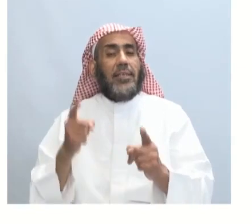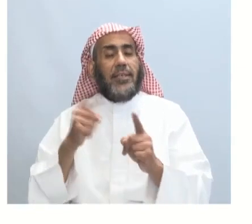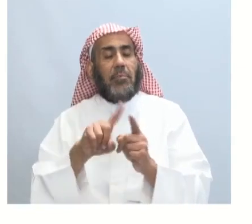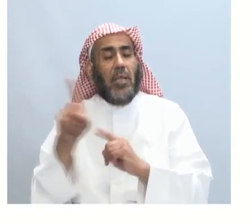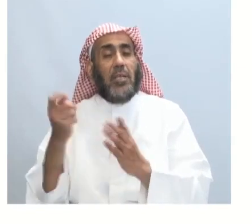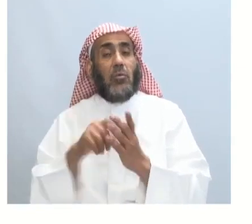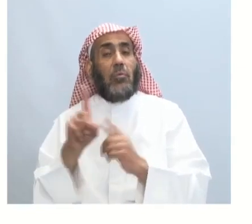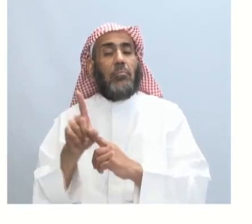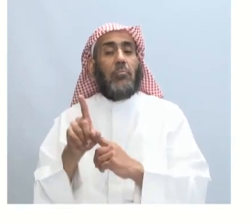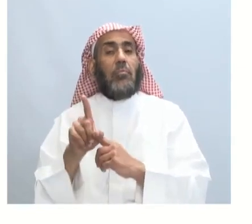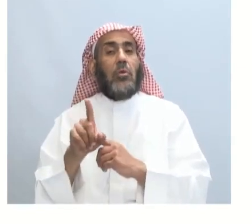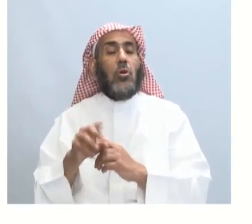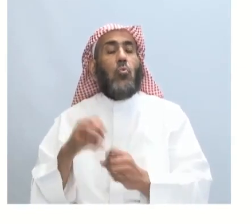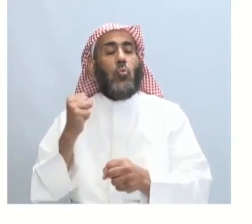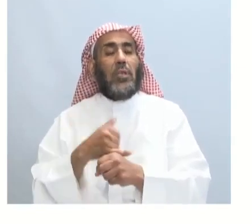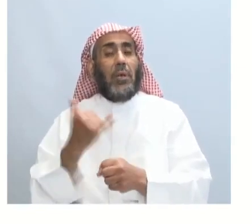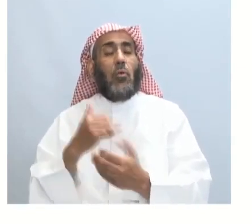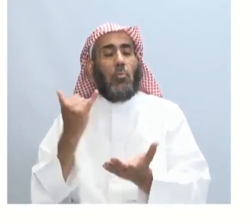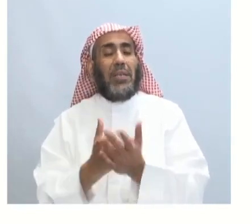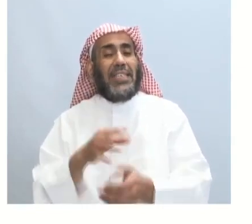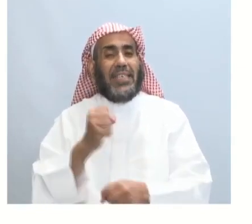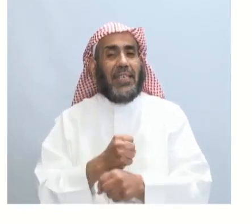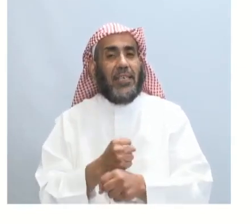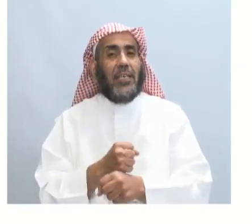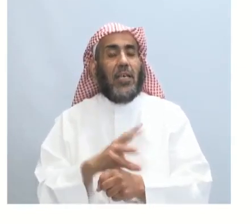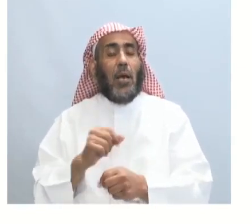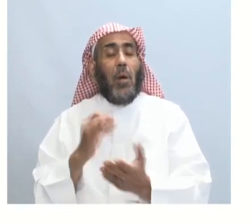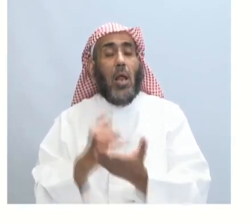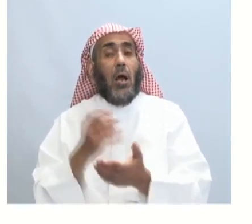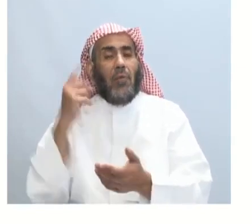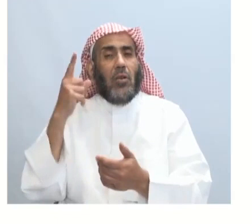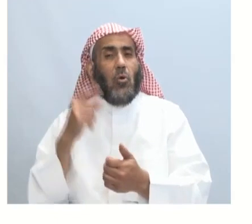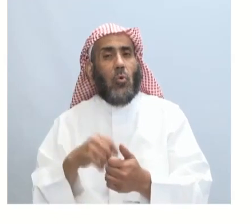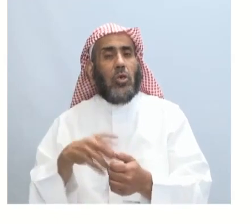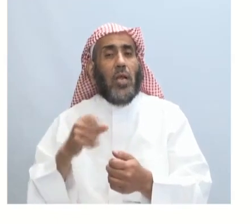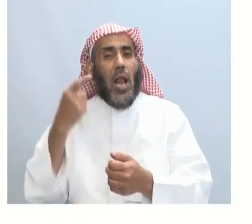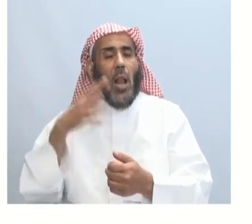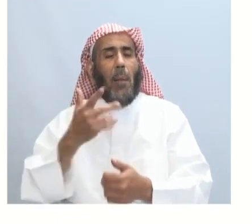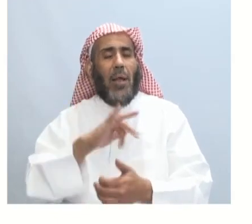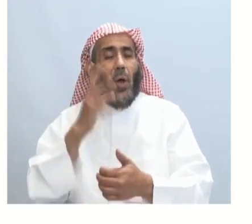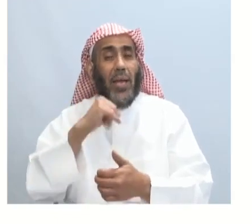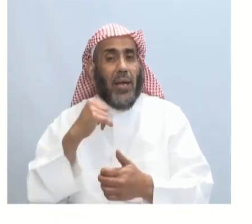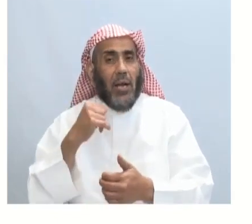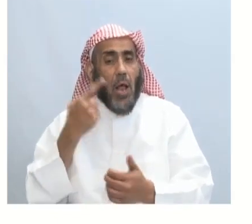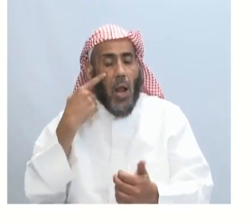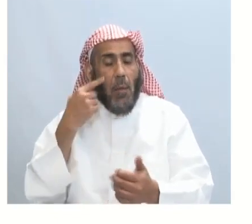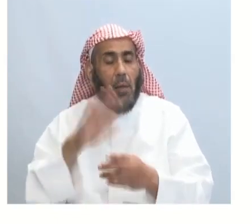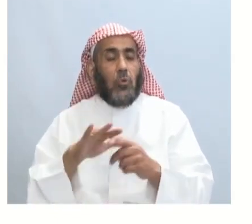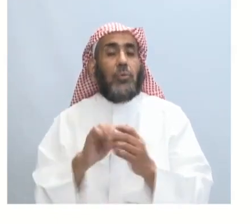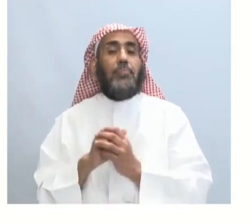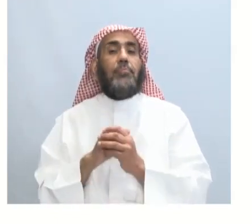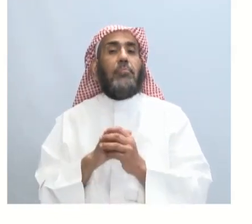ذلك الانتاج له وتمكينه من استغلاله فمحل الحق الفكري هو الشيء المعنوي غير غير